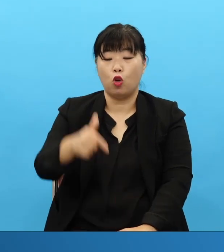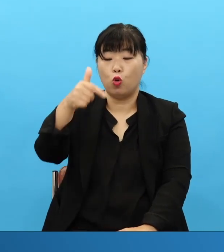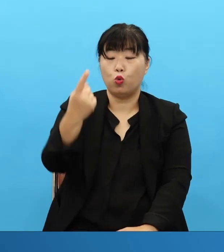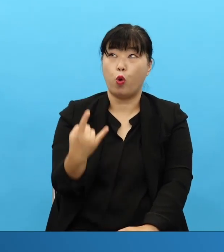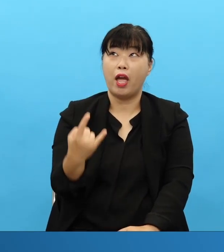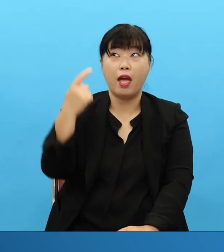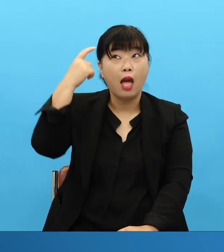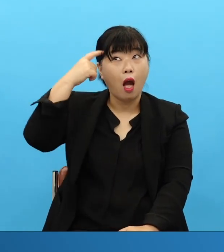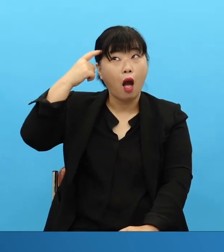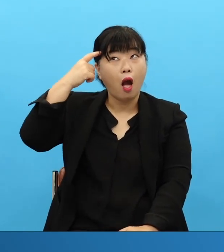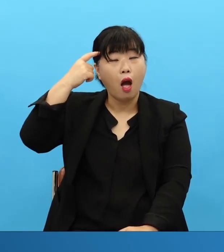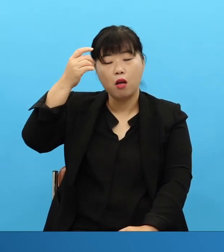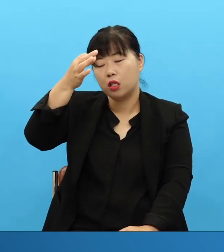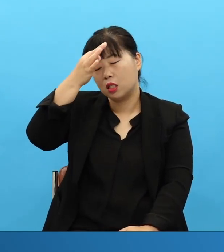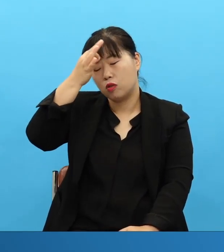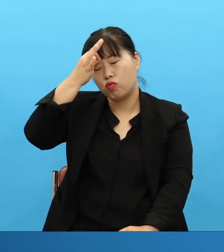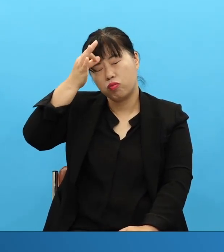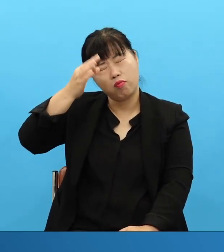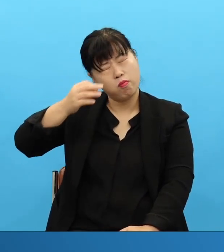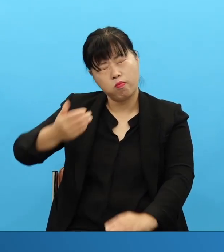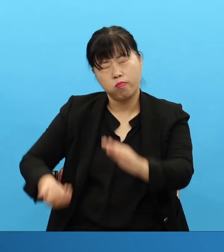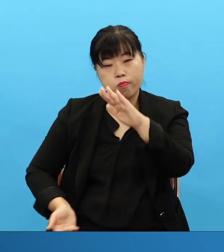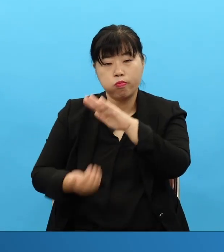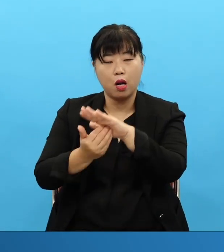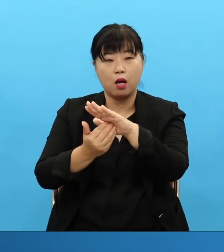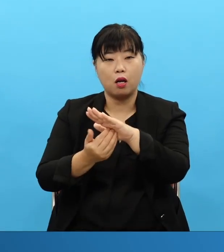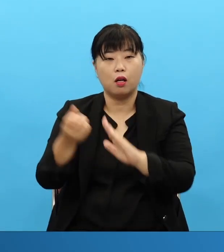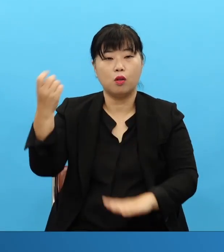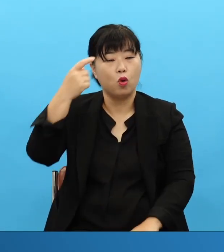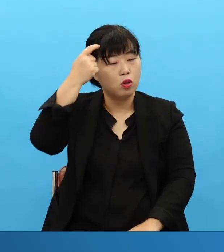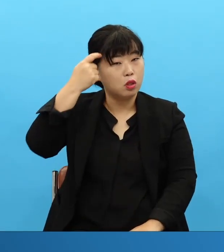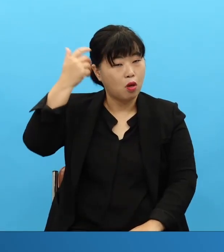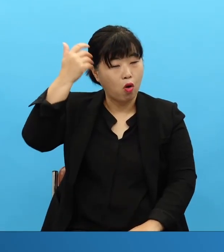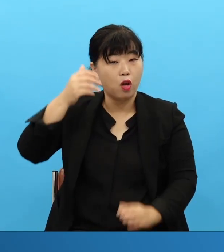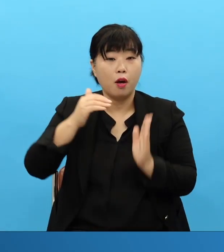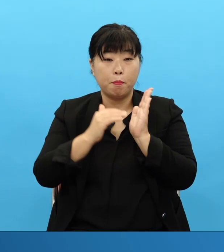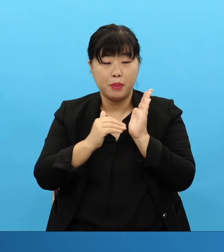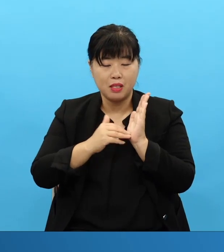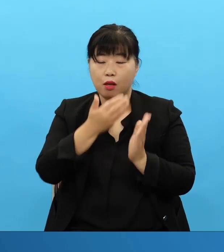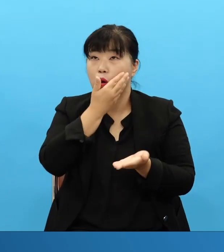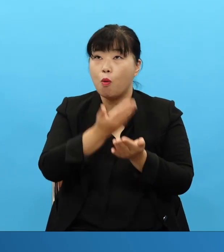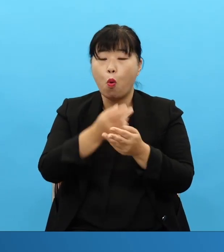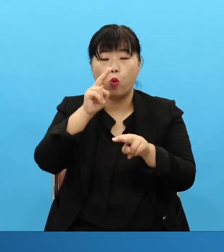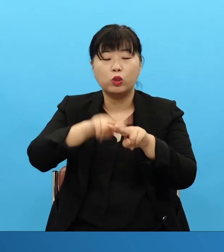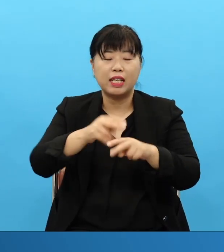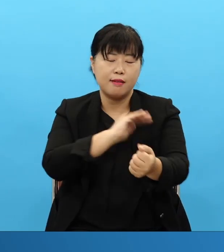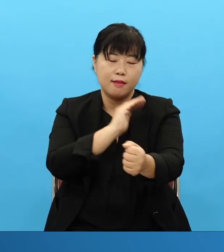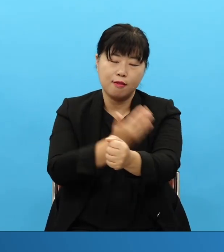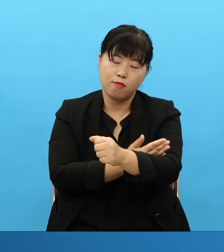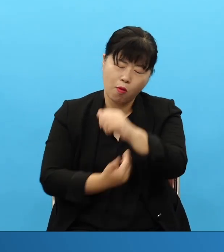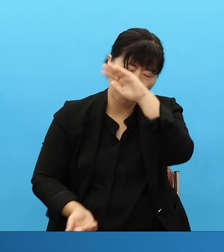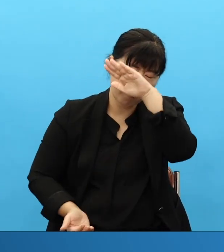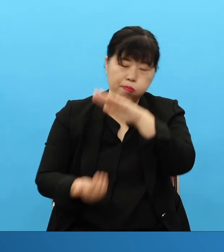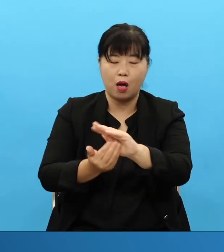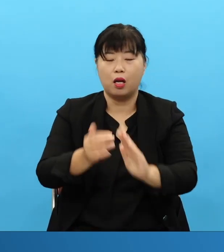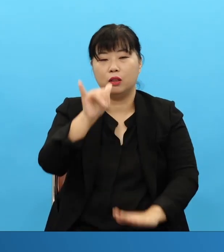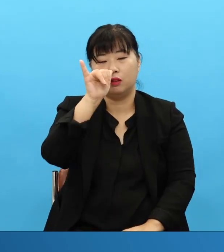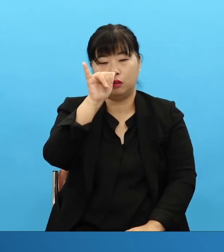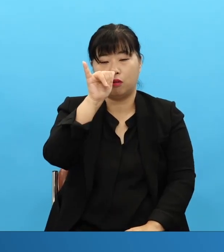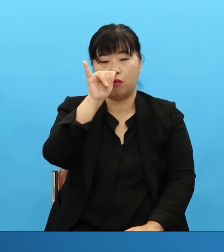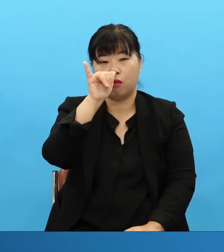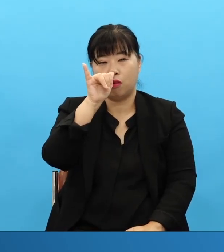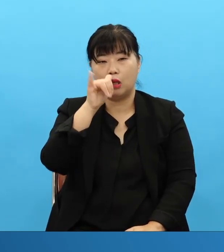brain function, the one that God gave to us, 우리 is 영혼 속에 tremendous. 있는 이 비밀 보좌의 능력 The 어마어마하거든요. mysteries inside of our soul, the power of the throne